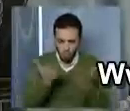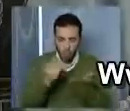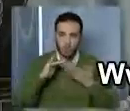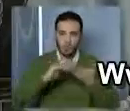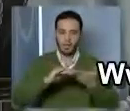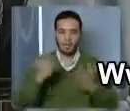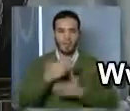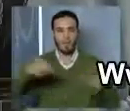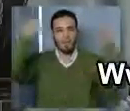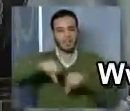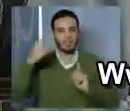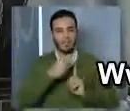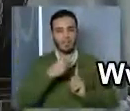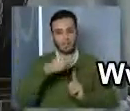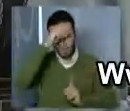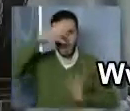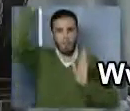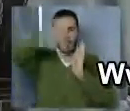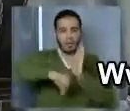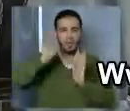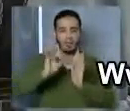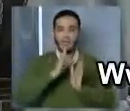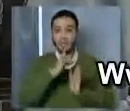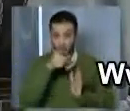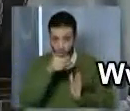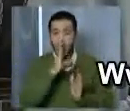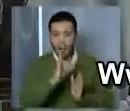الارض. الباطل لما ياخد حاجه اهل الحق يروح يجيبوها.